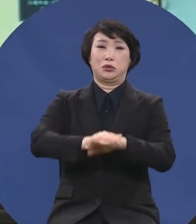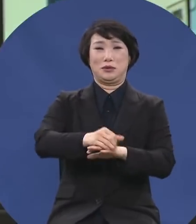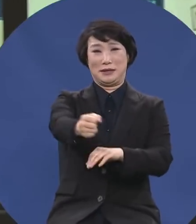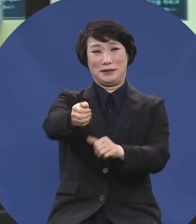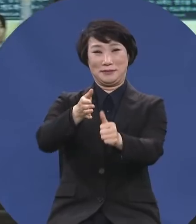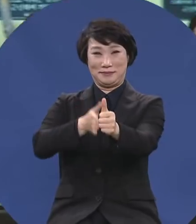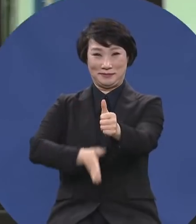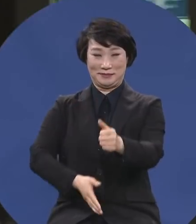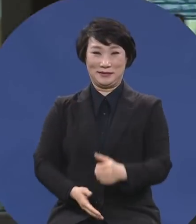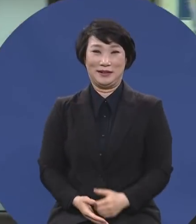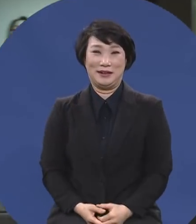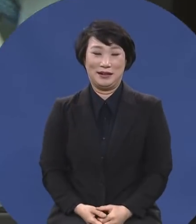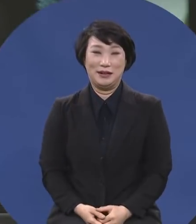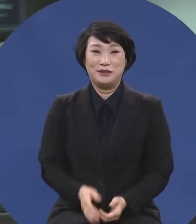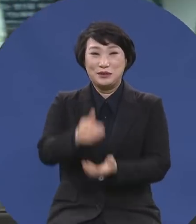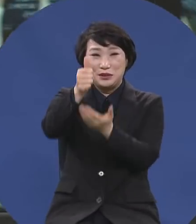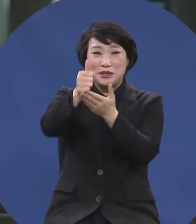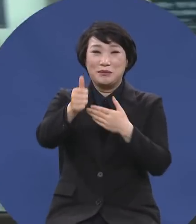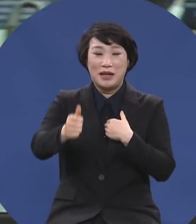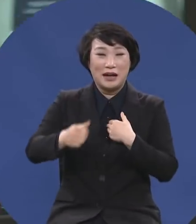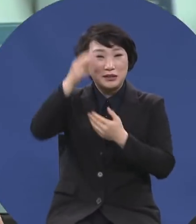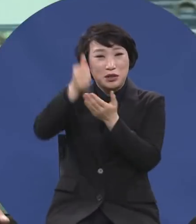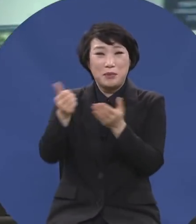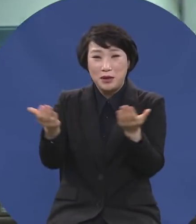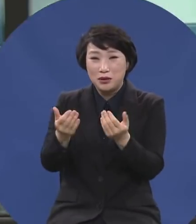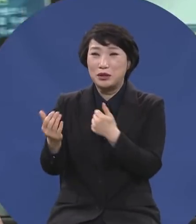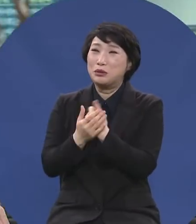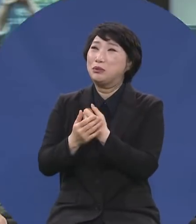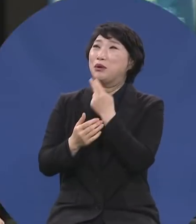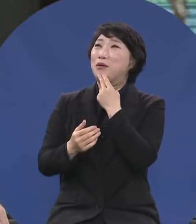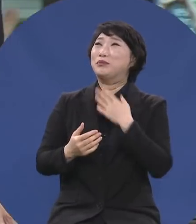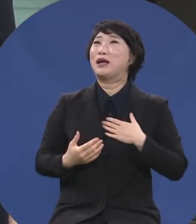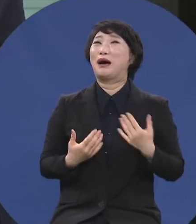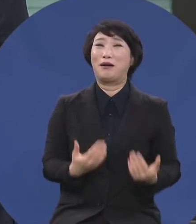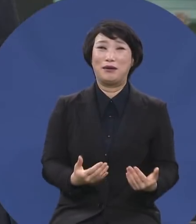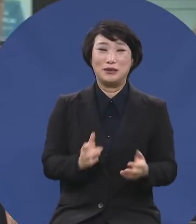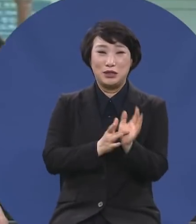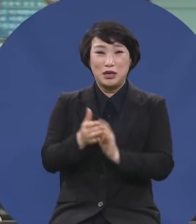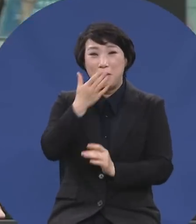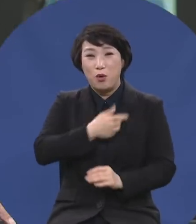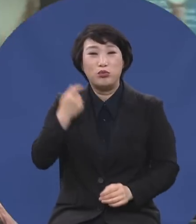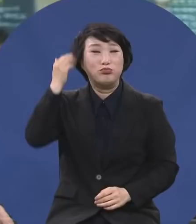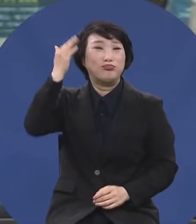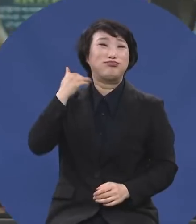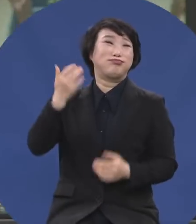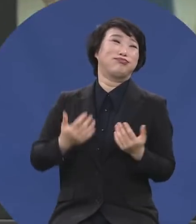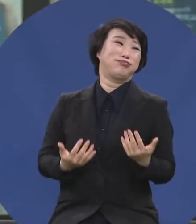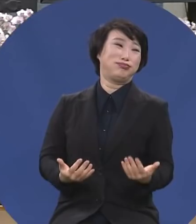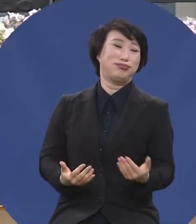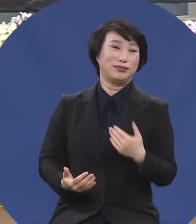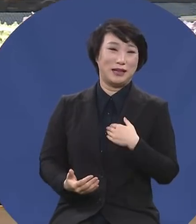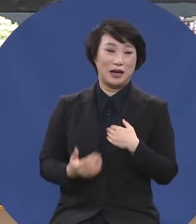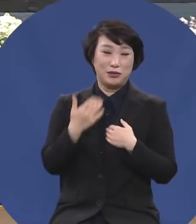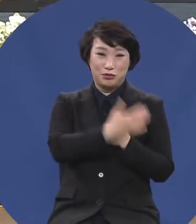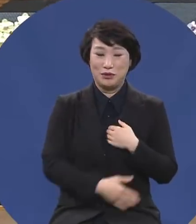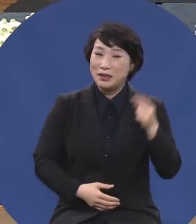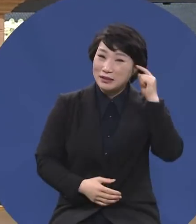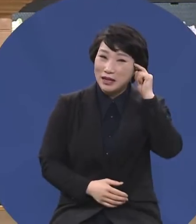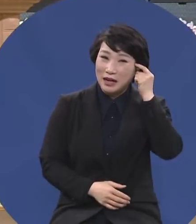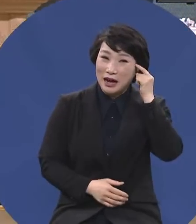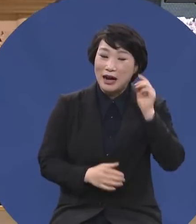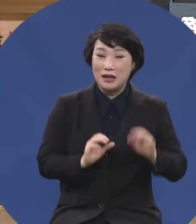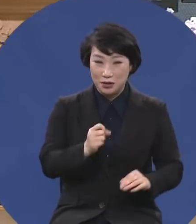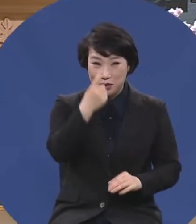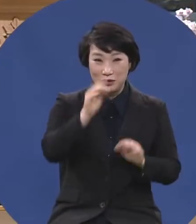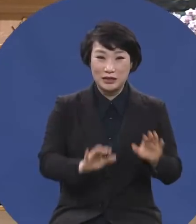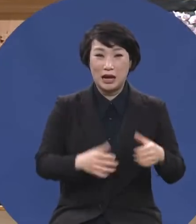말이요. 주님 성령의 역사가 없었으면 나는 예수의 복음을 들을 수도 없고 나는 육신의 생각으로